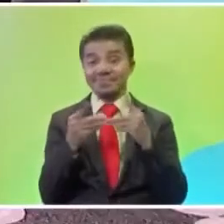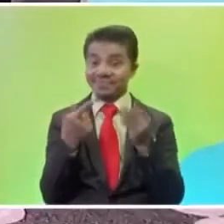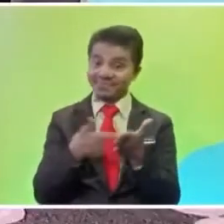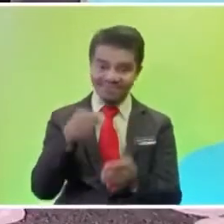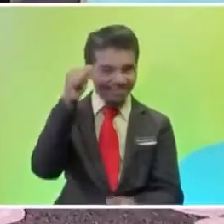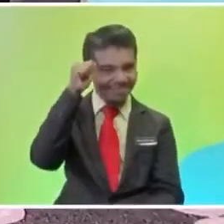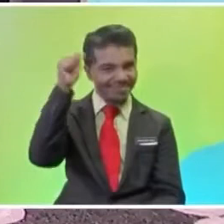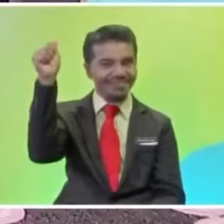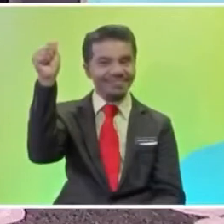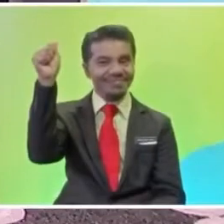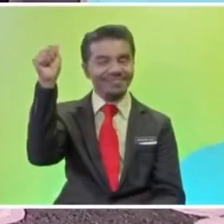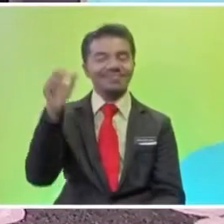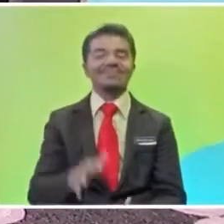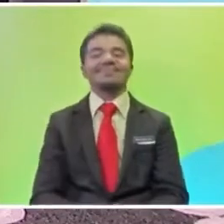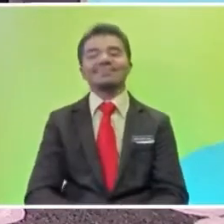sejahtera